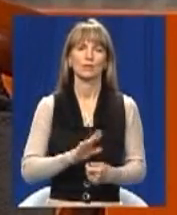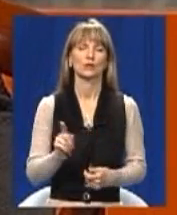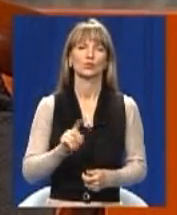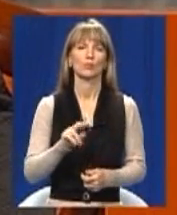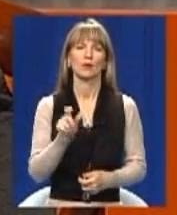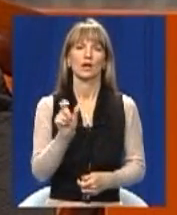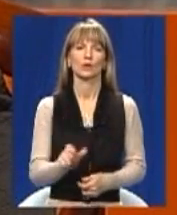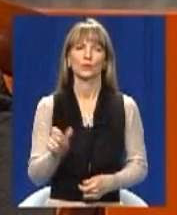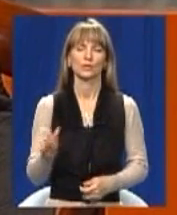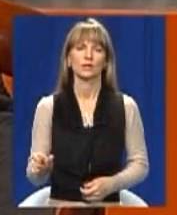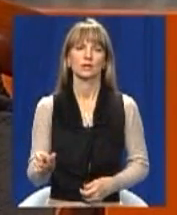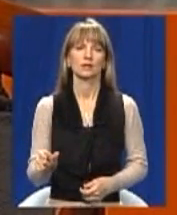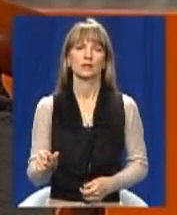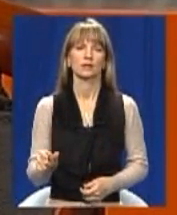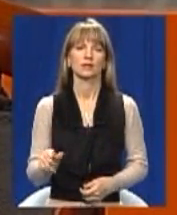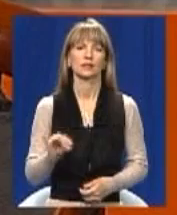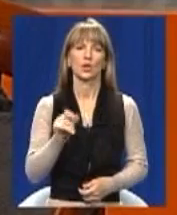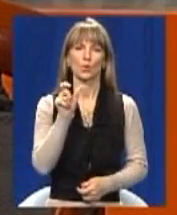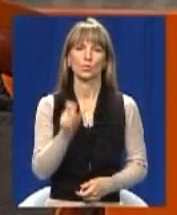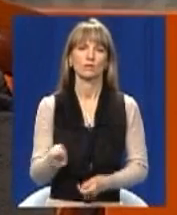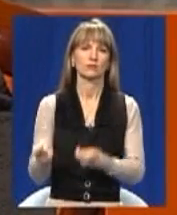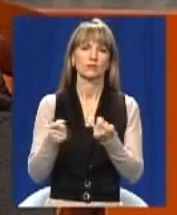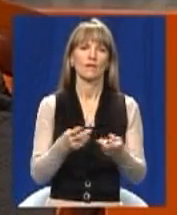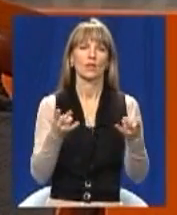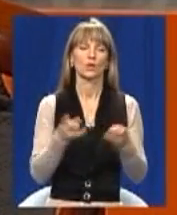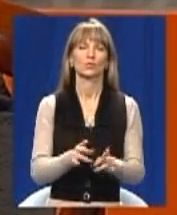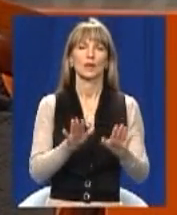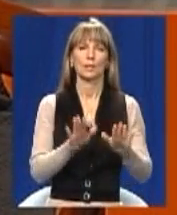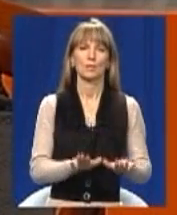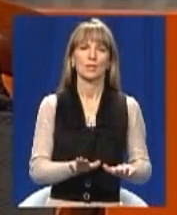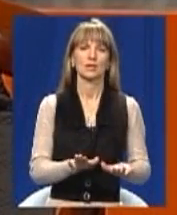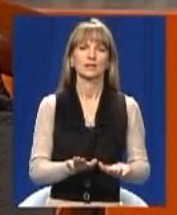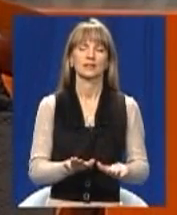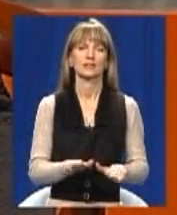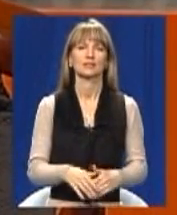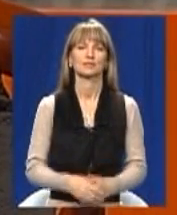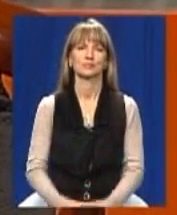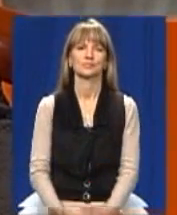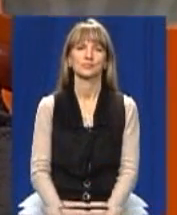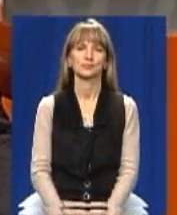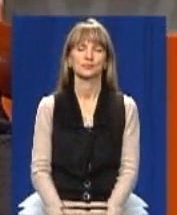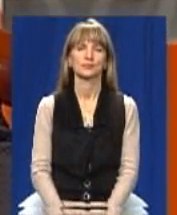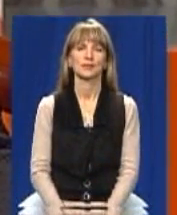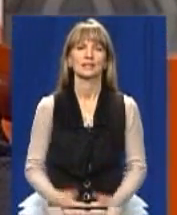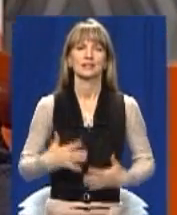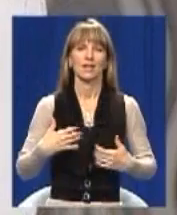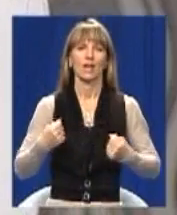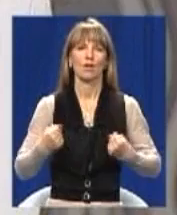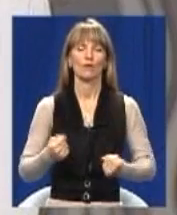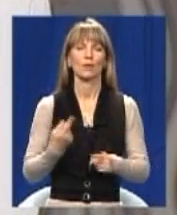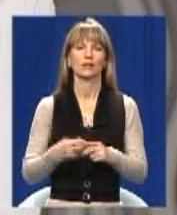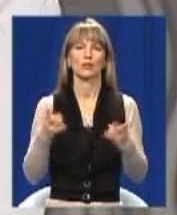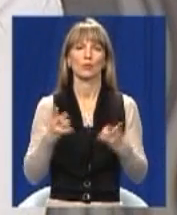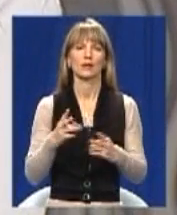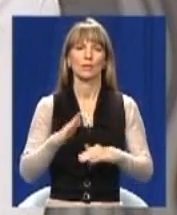Чтобы людей доставили в нужное место целыми. Так, це точно. Це така необхідна